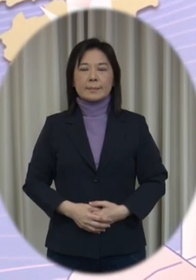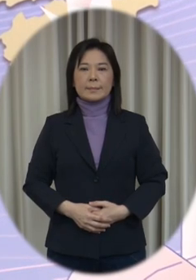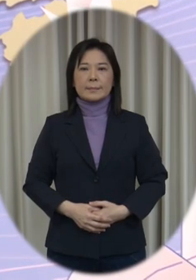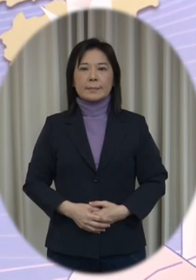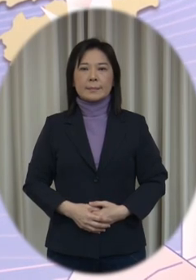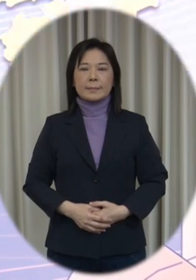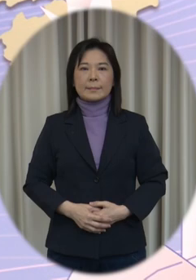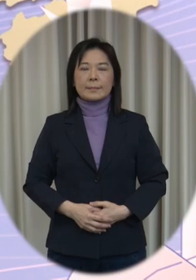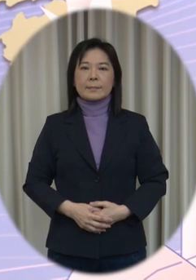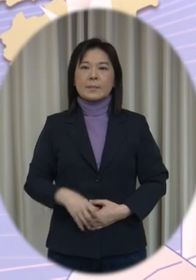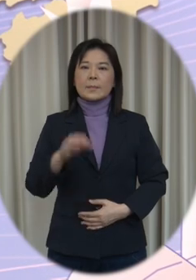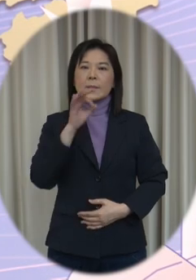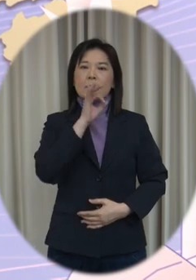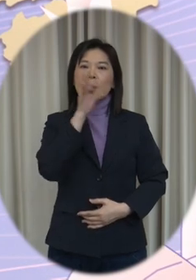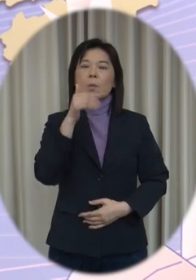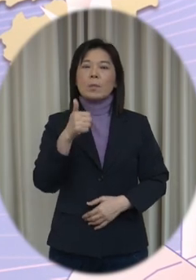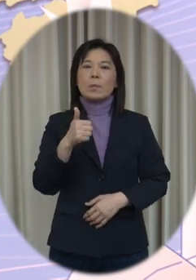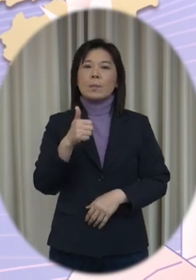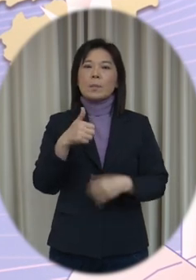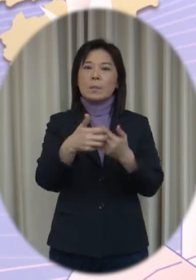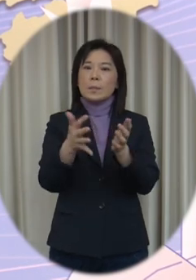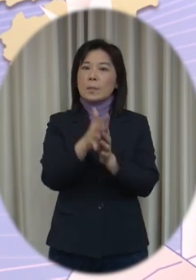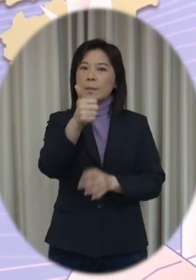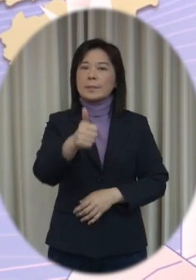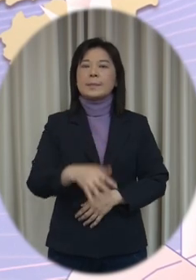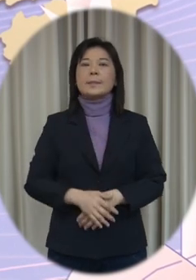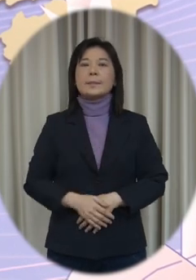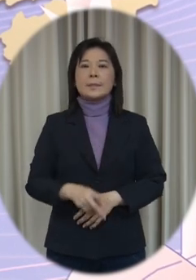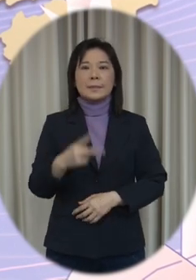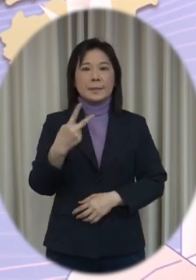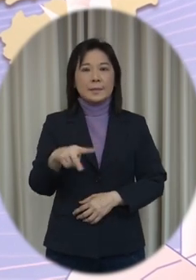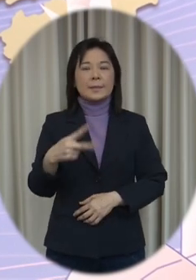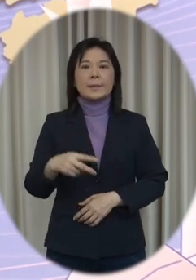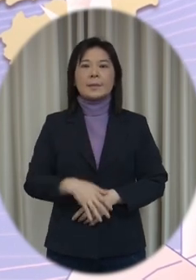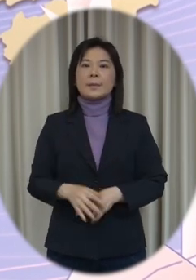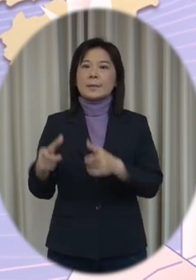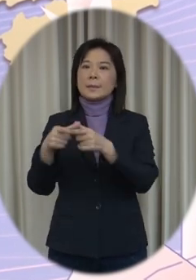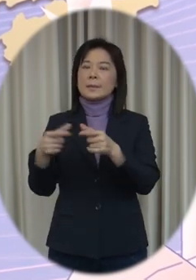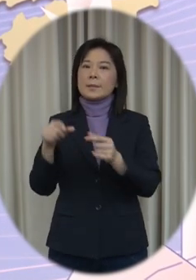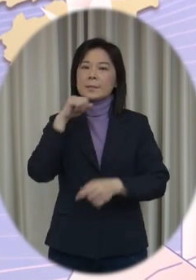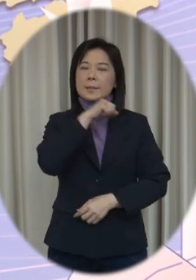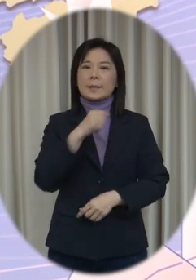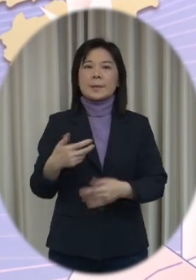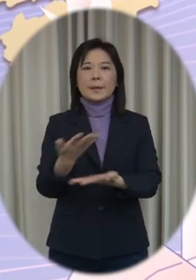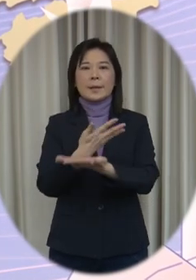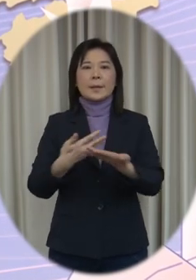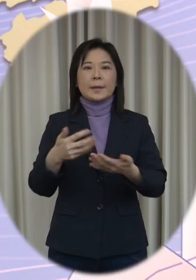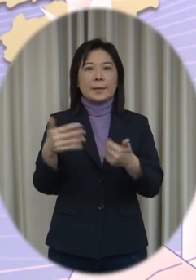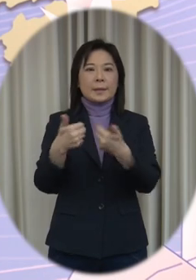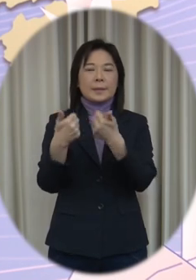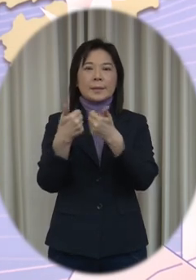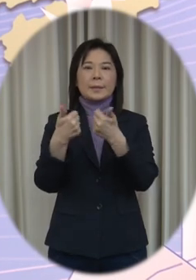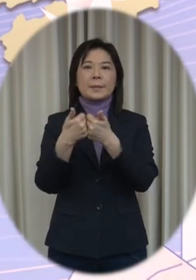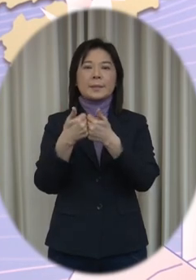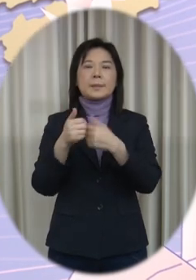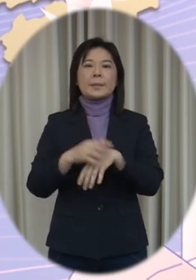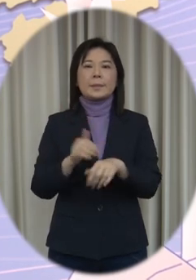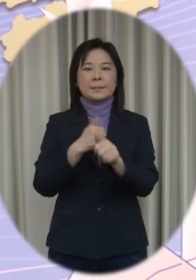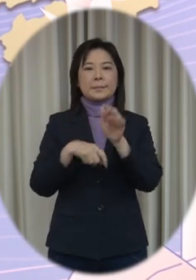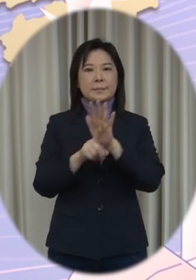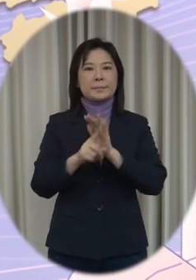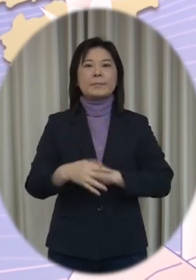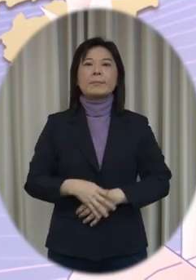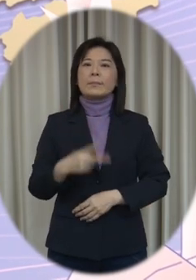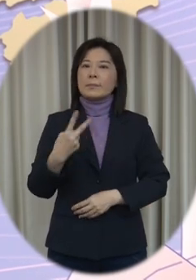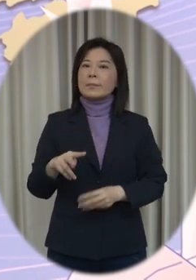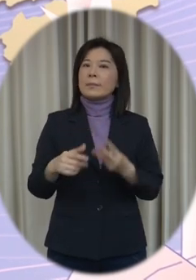吴部长，还有我们日本台湾交流协会片山代表，还